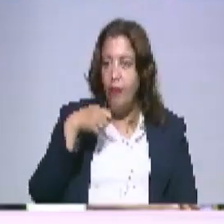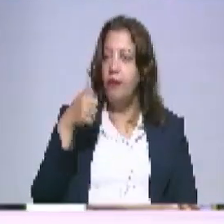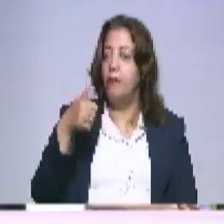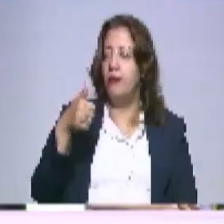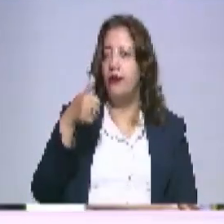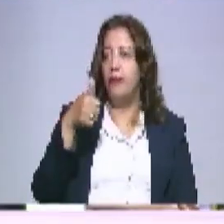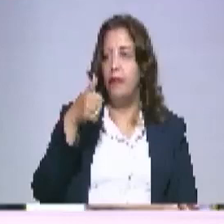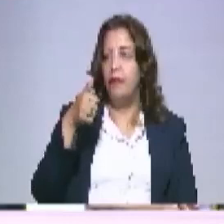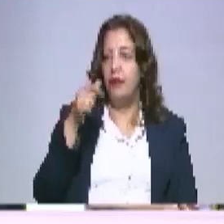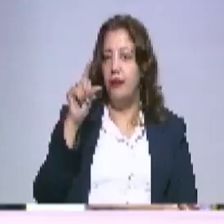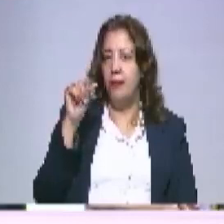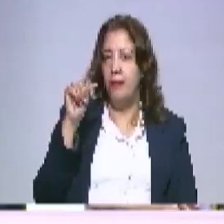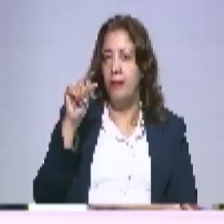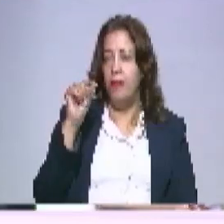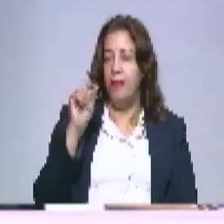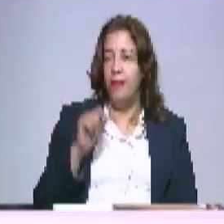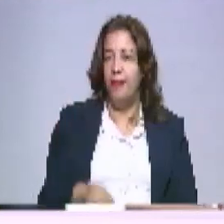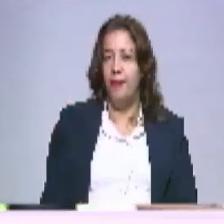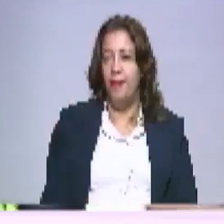ايه؟